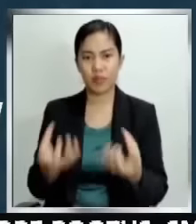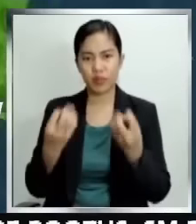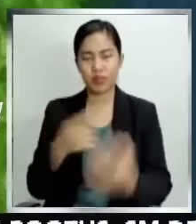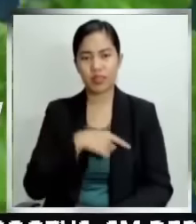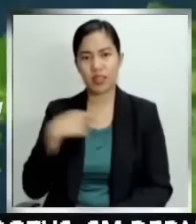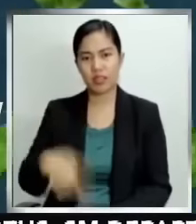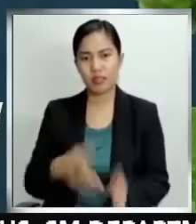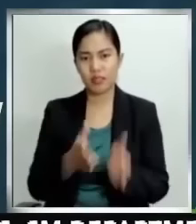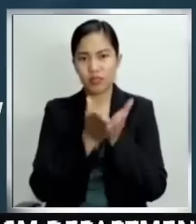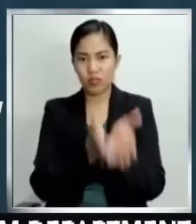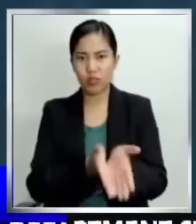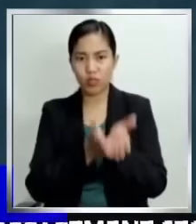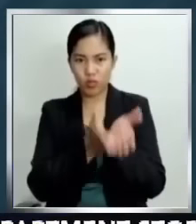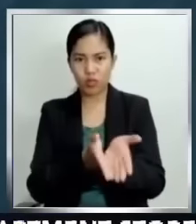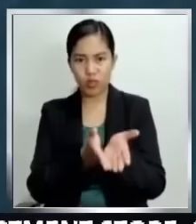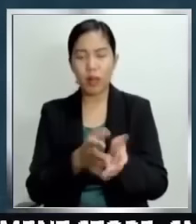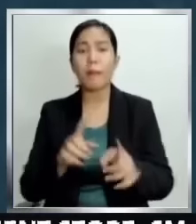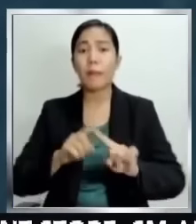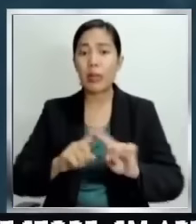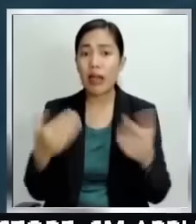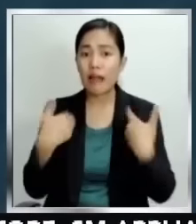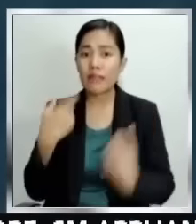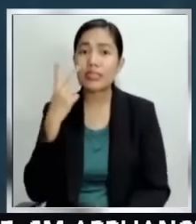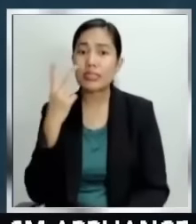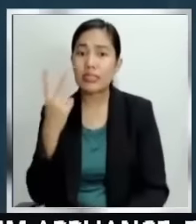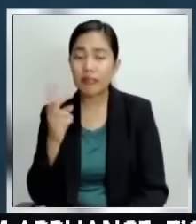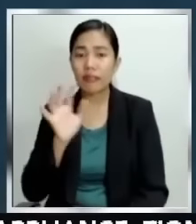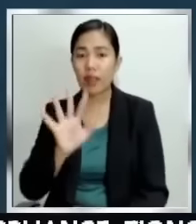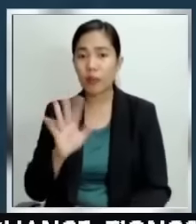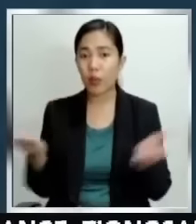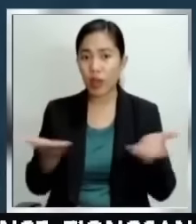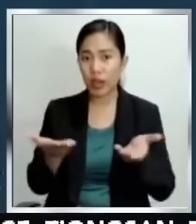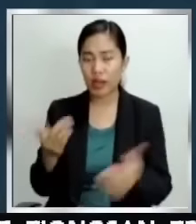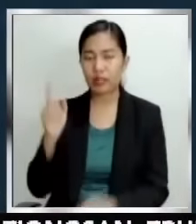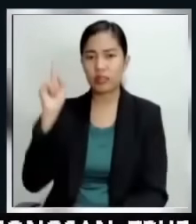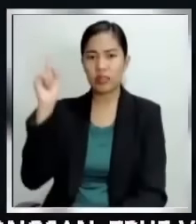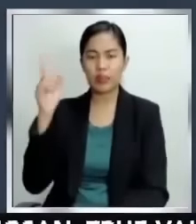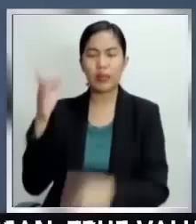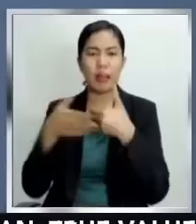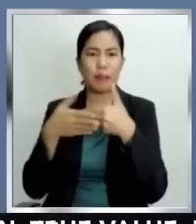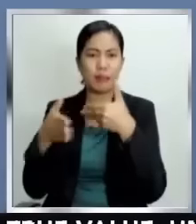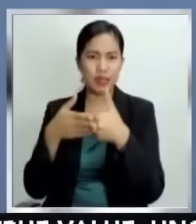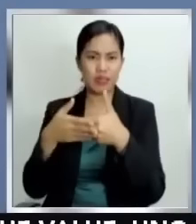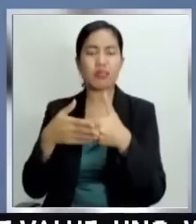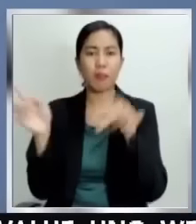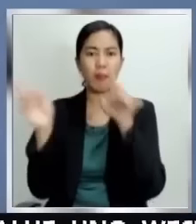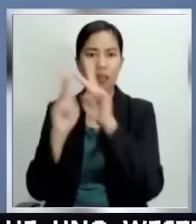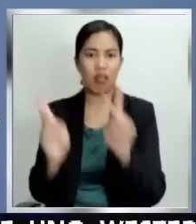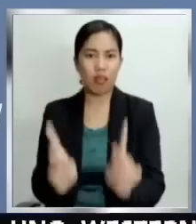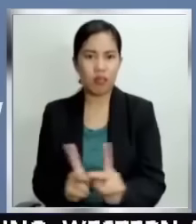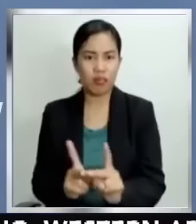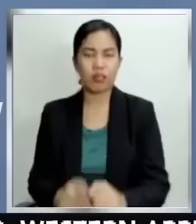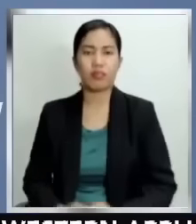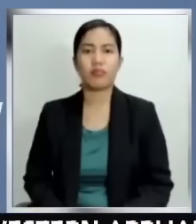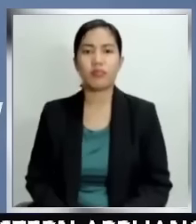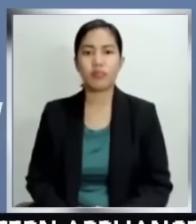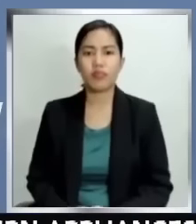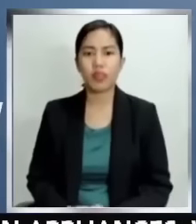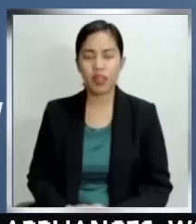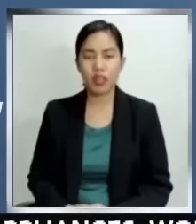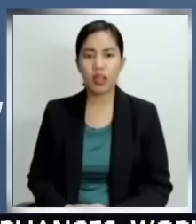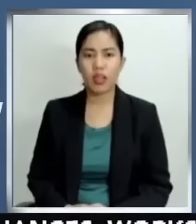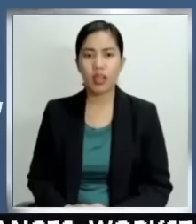pero meron ding nakitang lima sa Sabina o Escoda Shoal na mas malapit na sa Palawan. Sa Sabina Shoal, karaniwang nag-aabang ang China